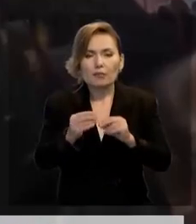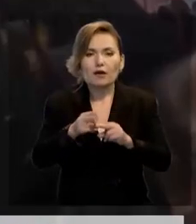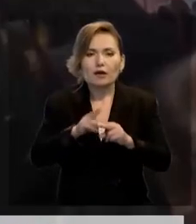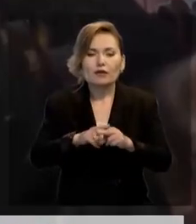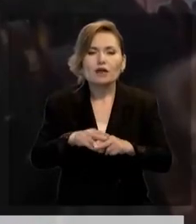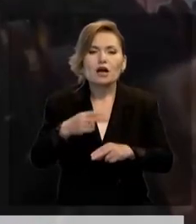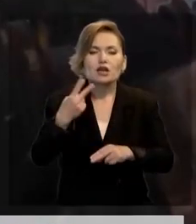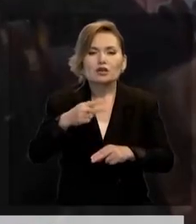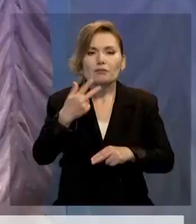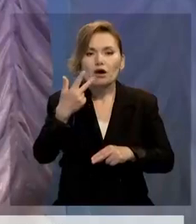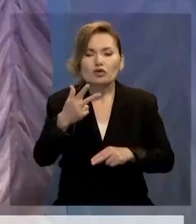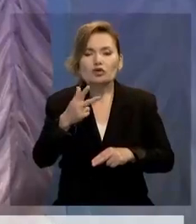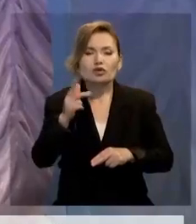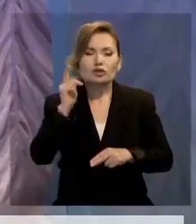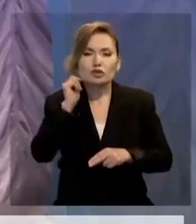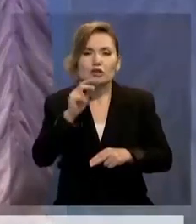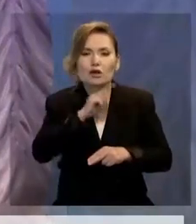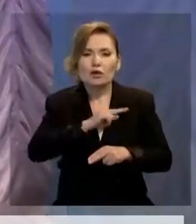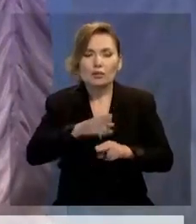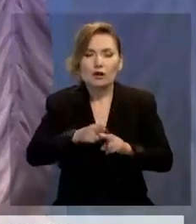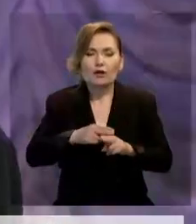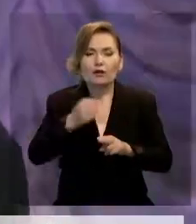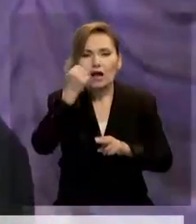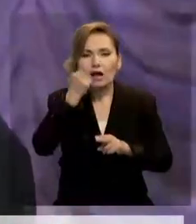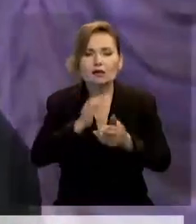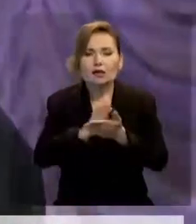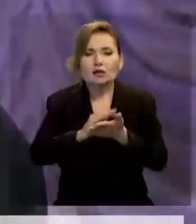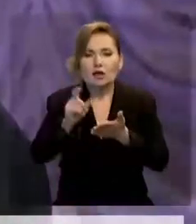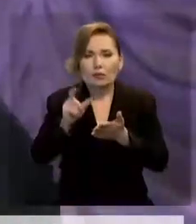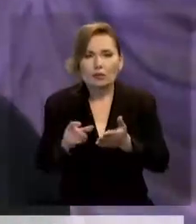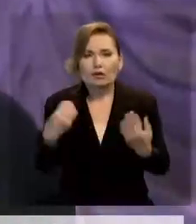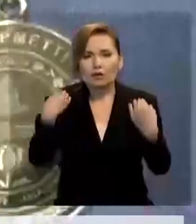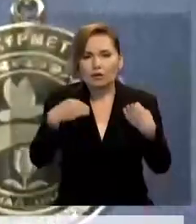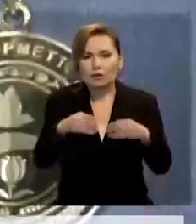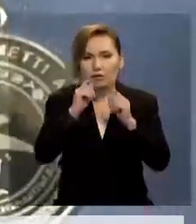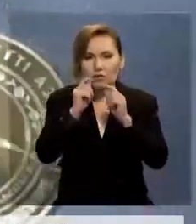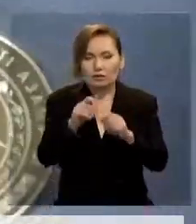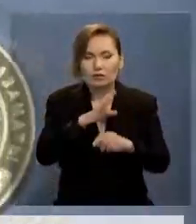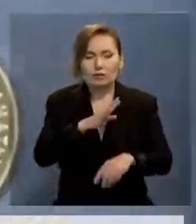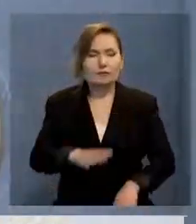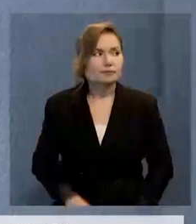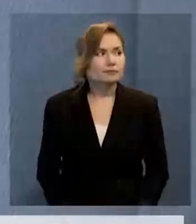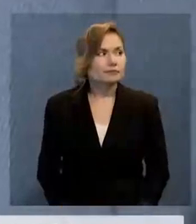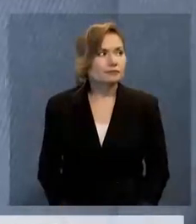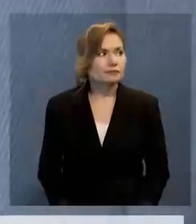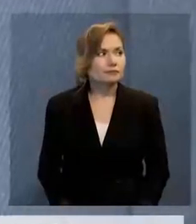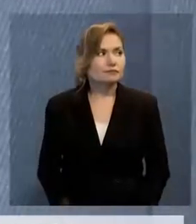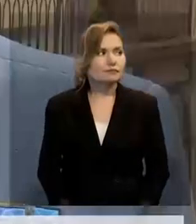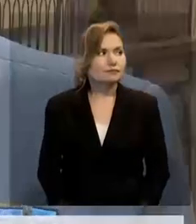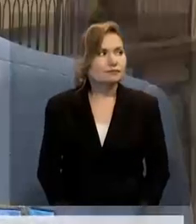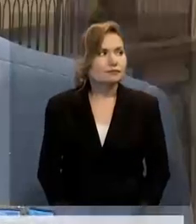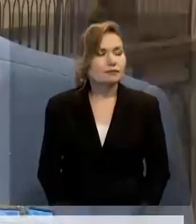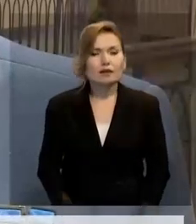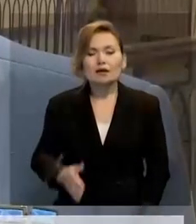табаны күректей 23 жыл қызмет етті. Іс-шарада ардагер журналистке құрмет көрсетіліп, иығына шапан жабылды. Газетті үзбей оқып отырам,